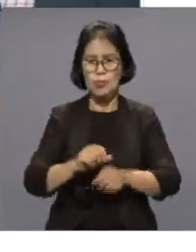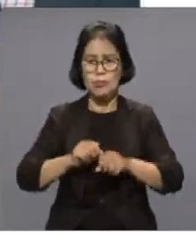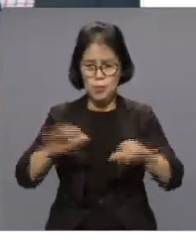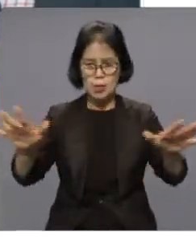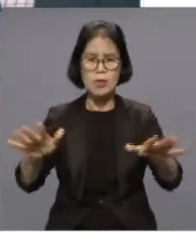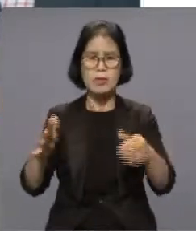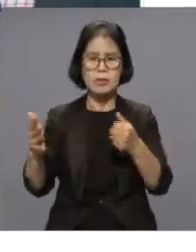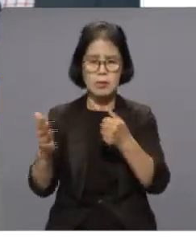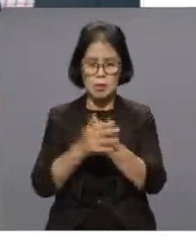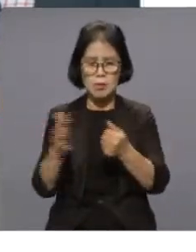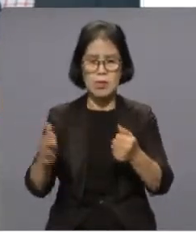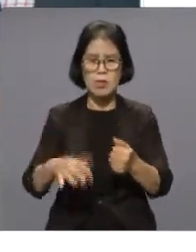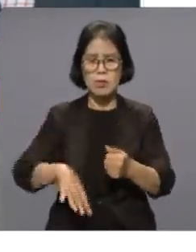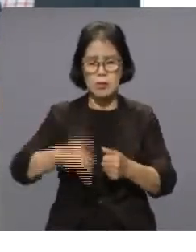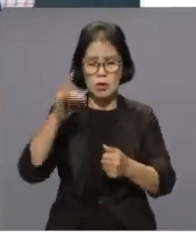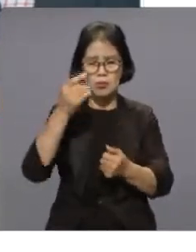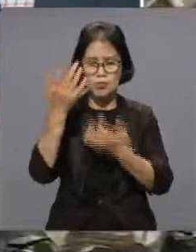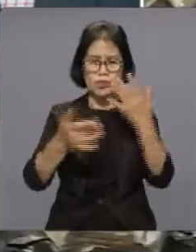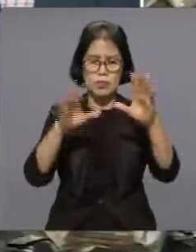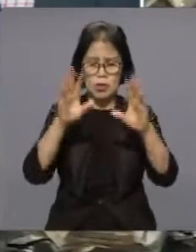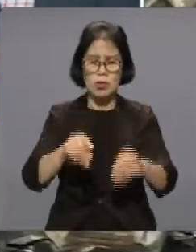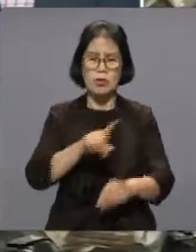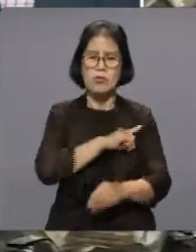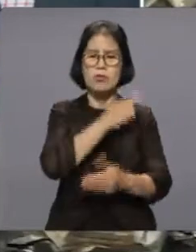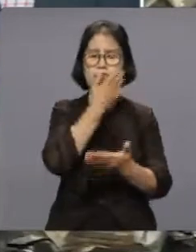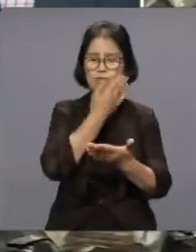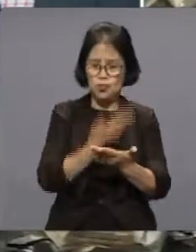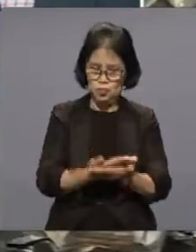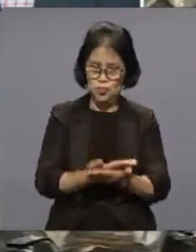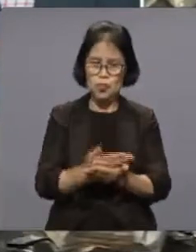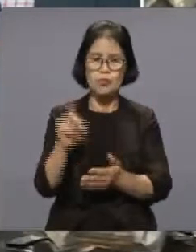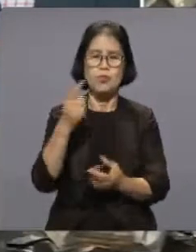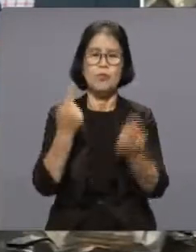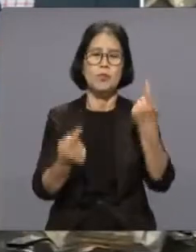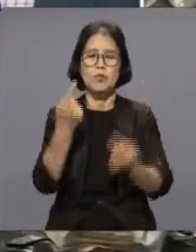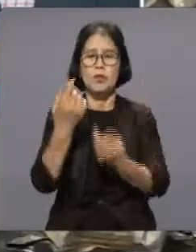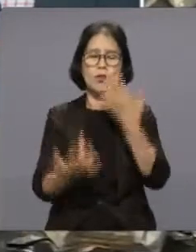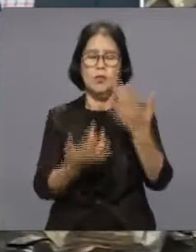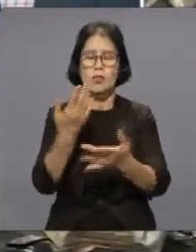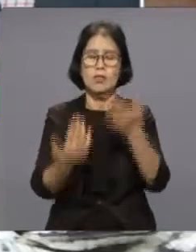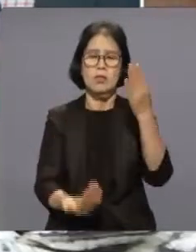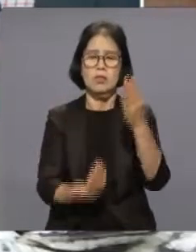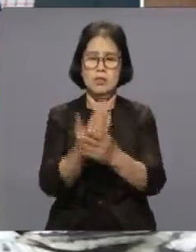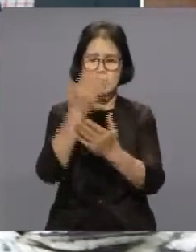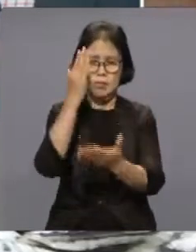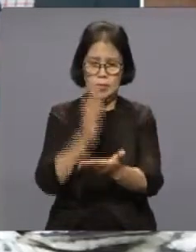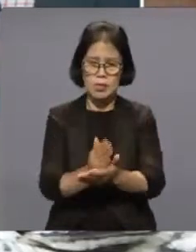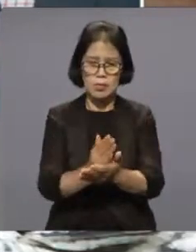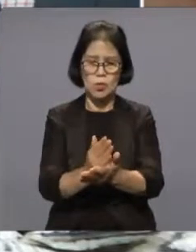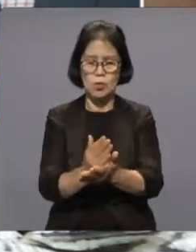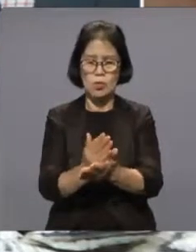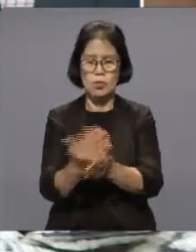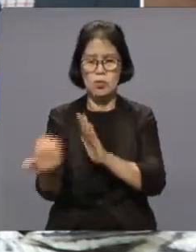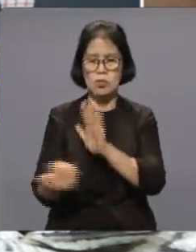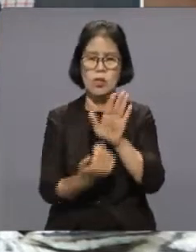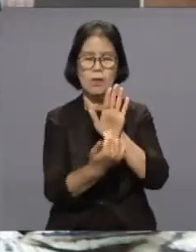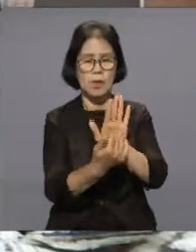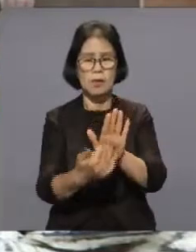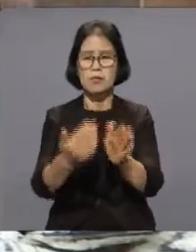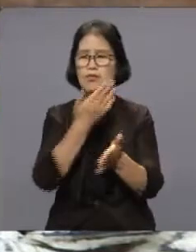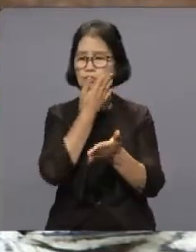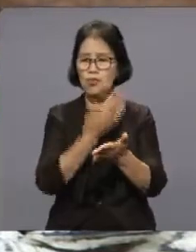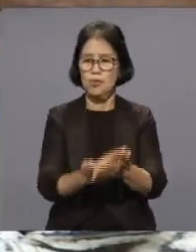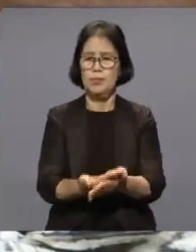화재가 확산되기 때문에 초기 진화가 가장 중요하고 무엇보다 화재가 일어나지 않도록 화재